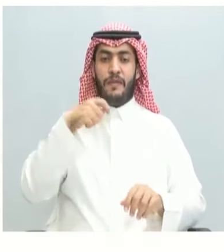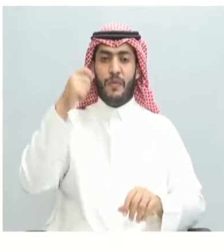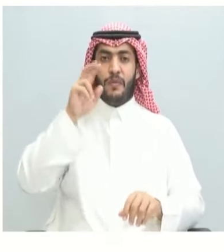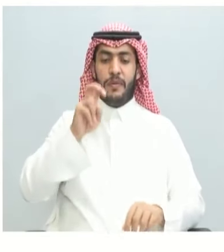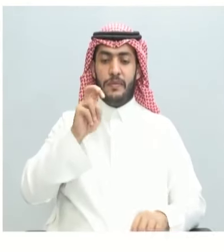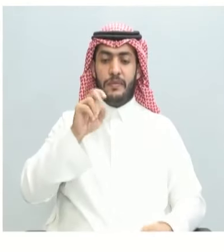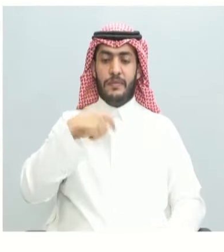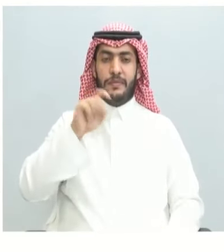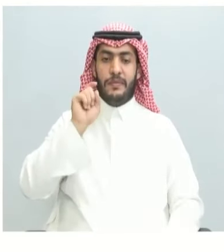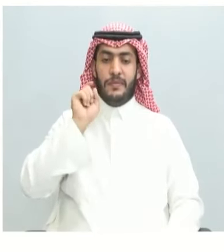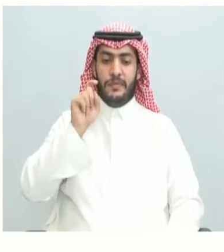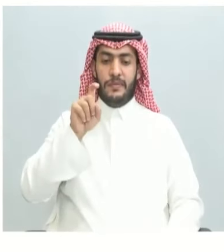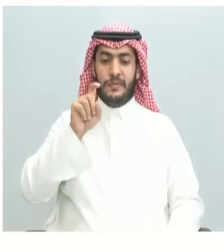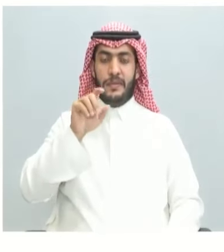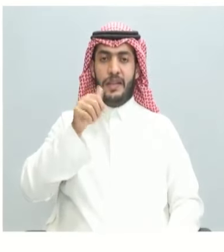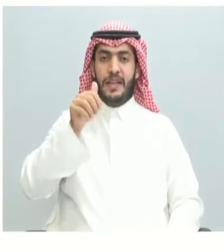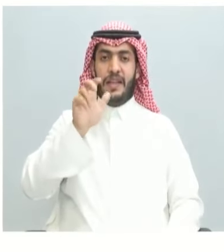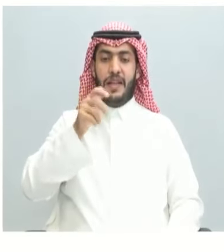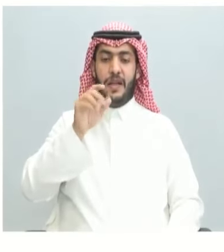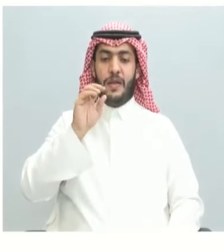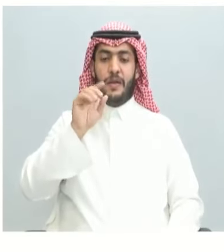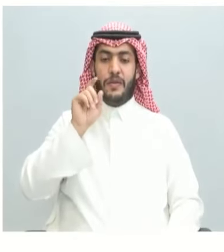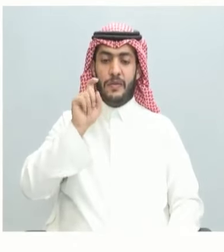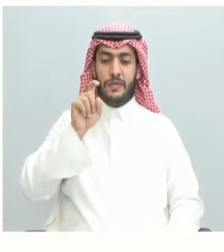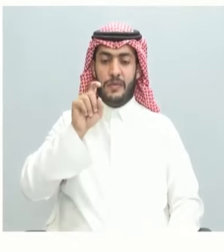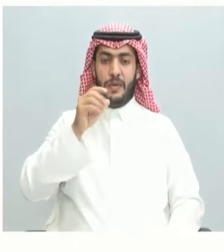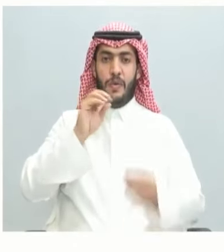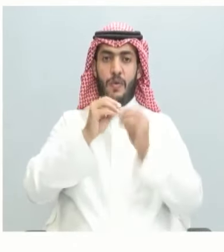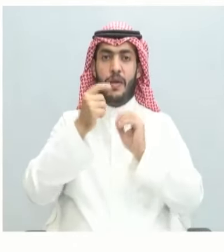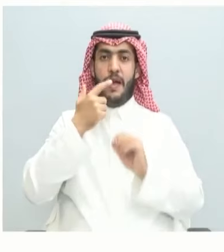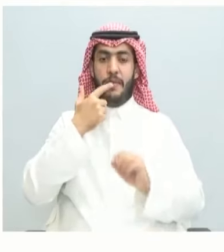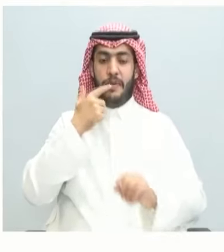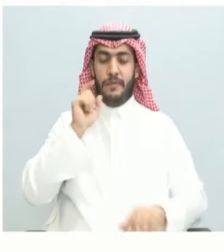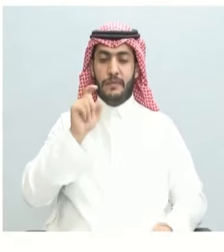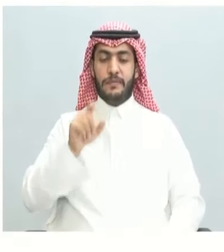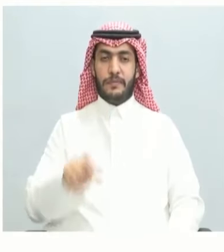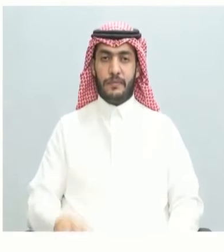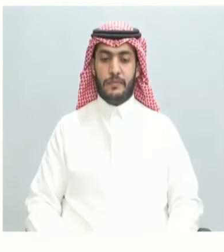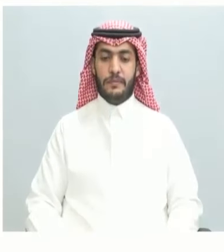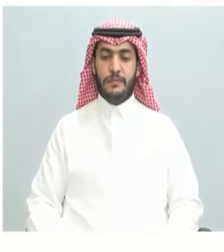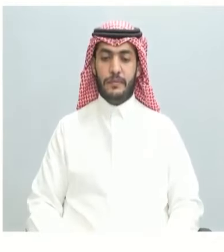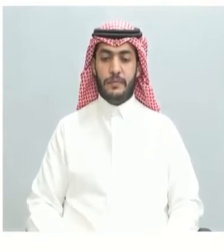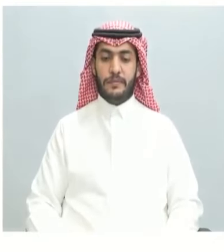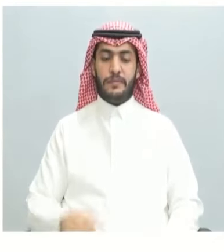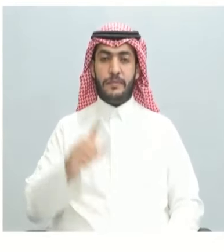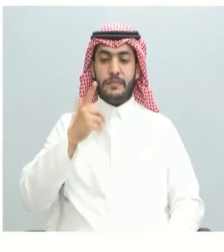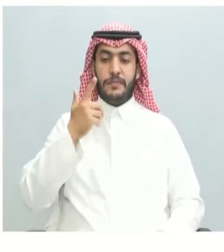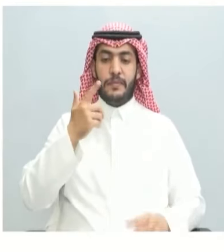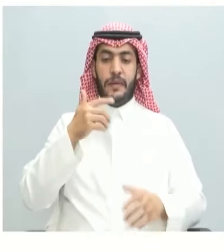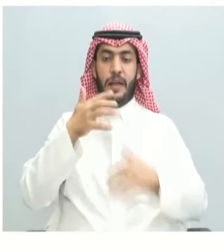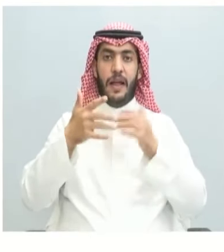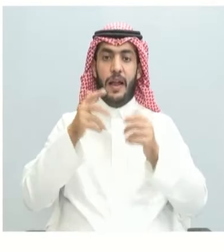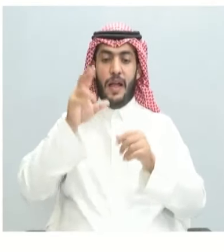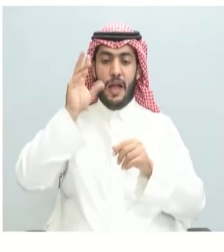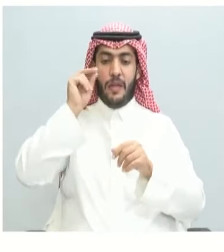مجرد نقوم بالضغط على ايقاف المقطع البرمجي او الكره الحمراء طيب كيف تتحرك القطه